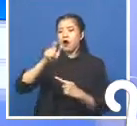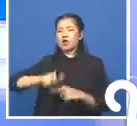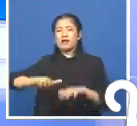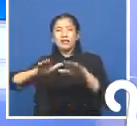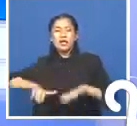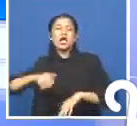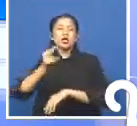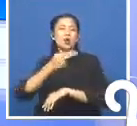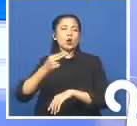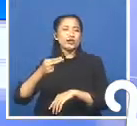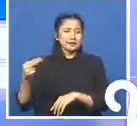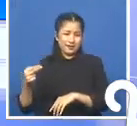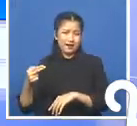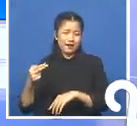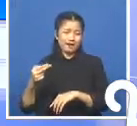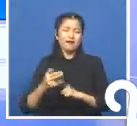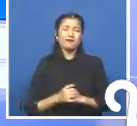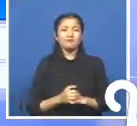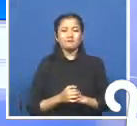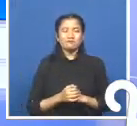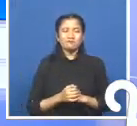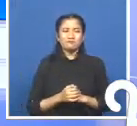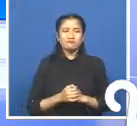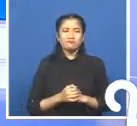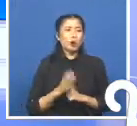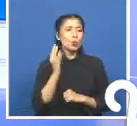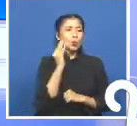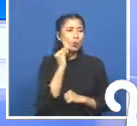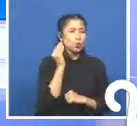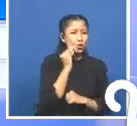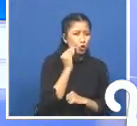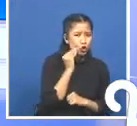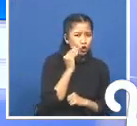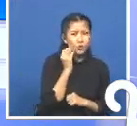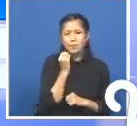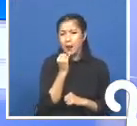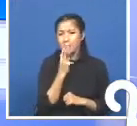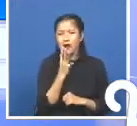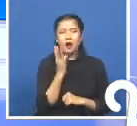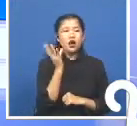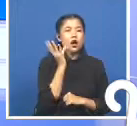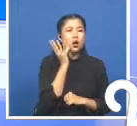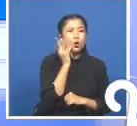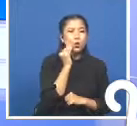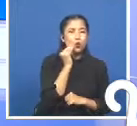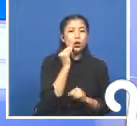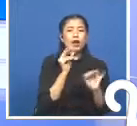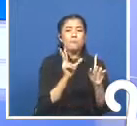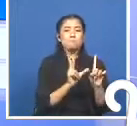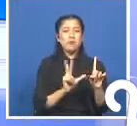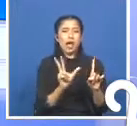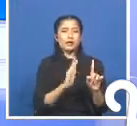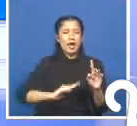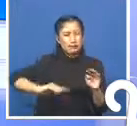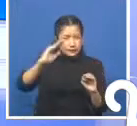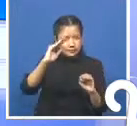yang berdomisili di Indonesia. Dan untuk usianya sendiri ini harus di atas 18 tahun. Artinya ini